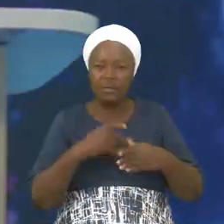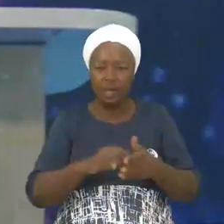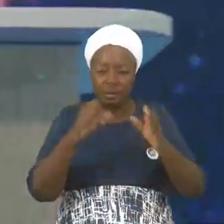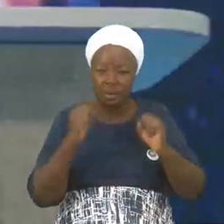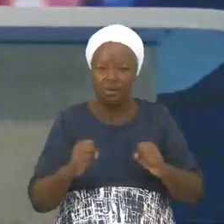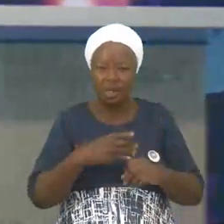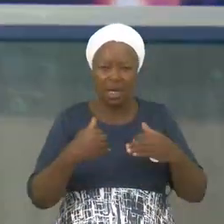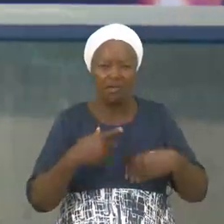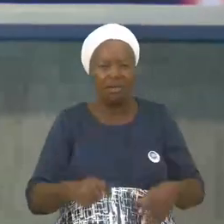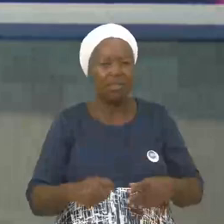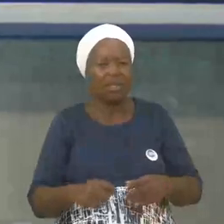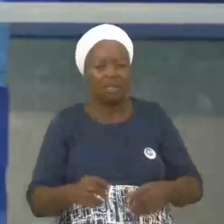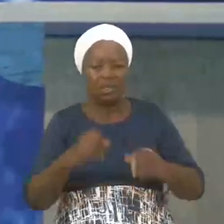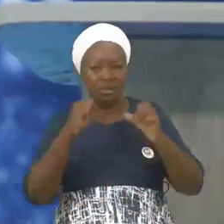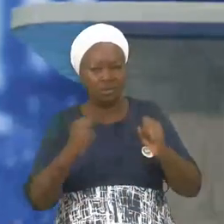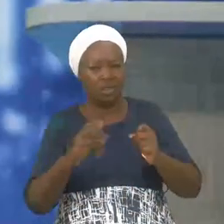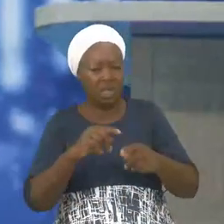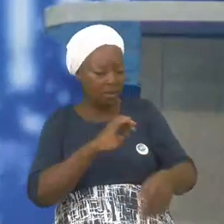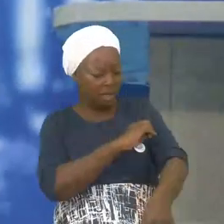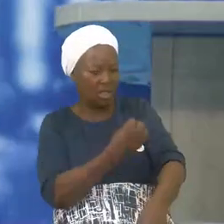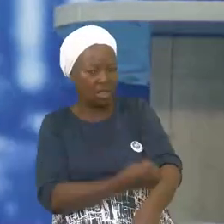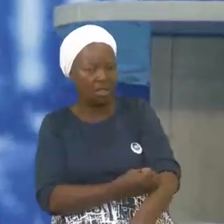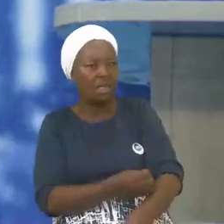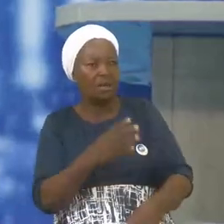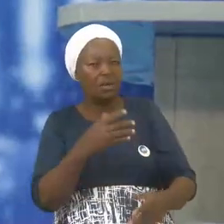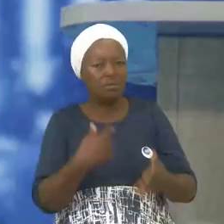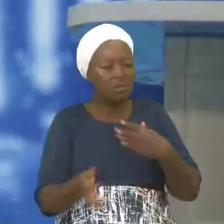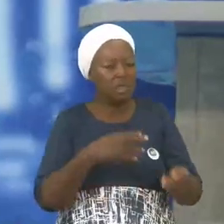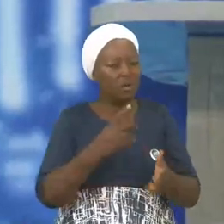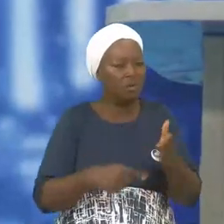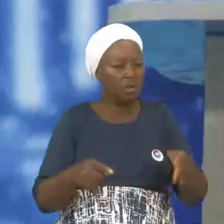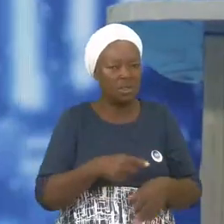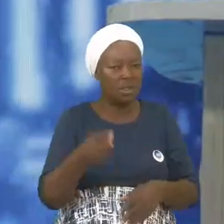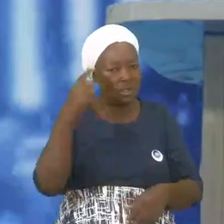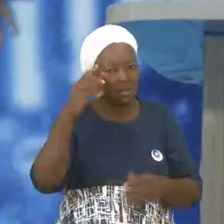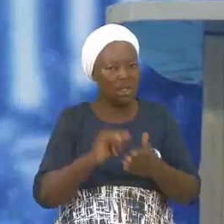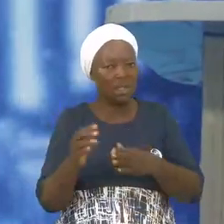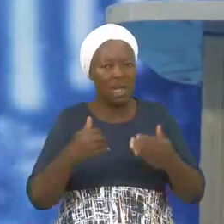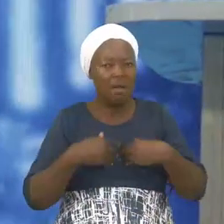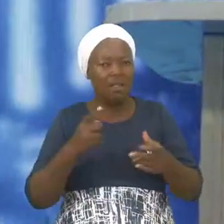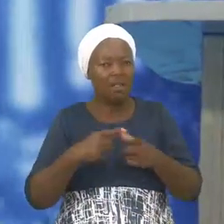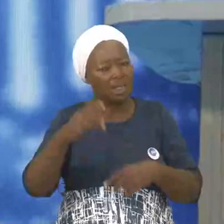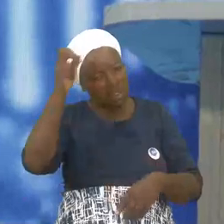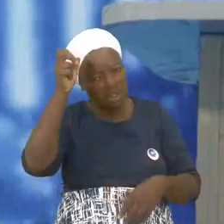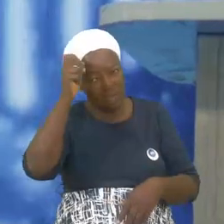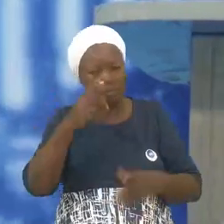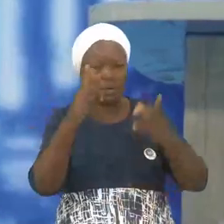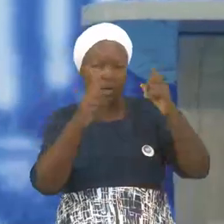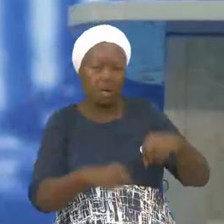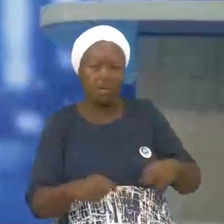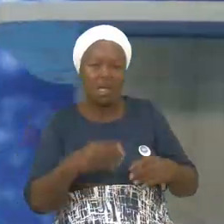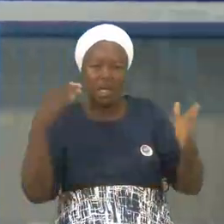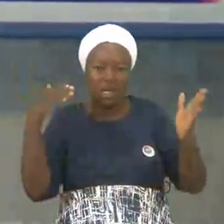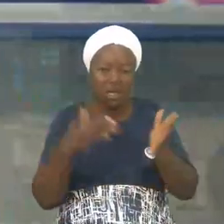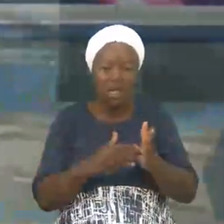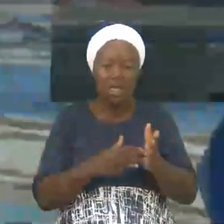avant que les vrais problèmes ne commencent, c'est comme s'ils avaient la puissance, ils avaient la capacité, ils avaient tout ce qu'ils pensaient qu'ils avaient.